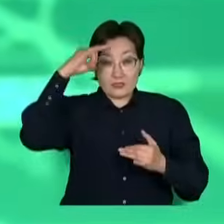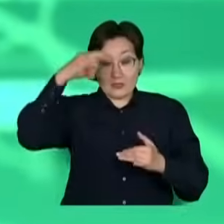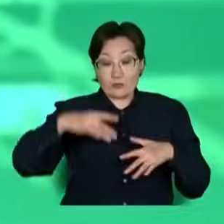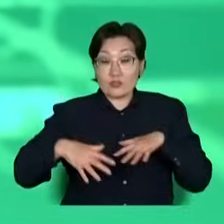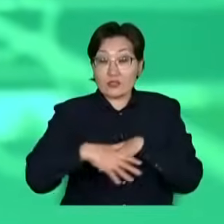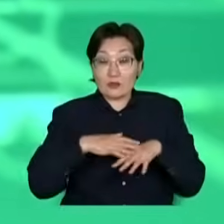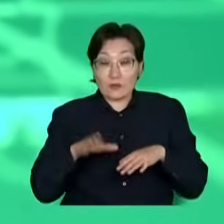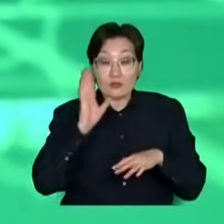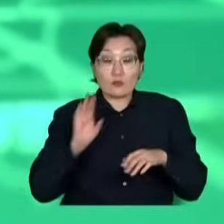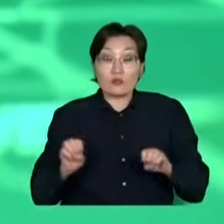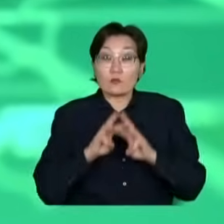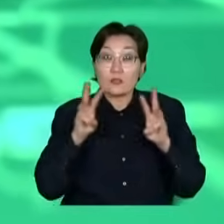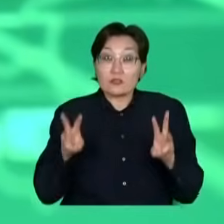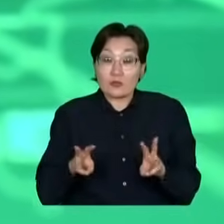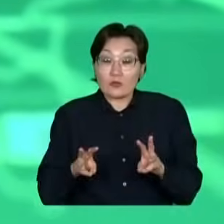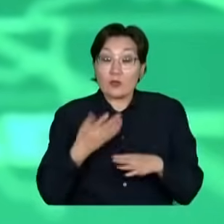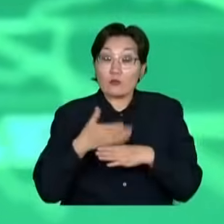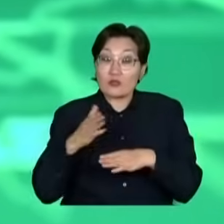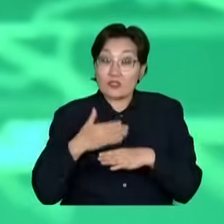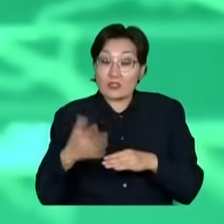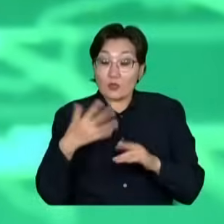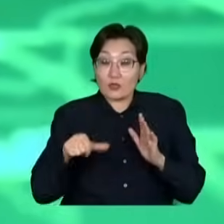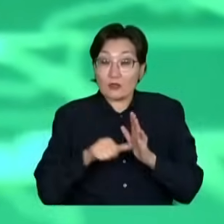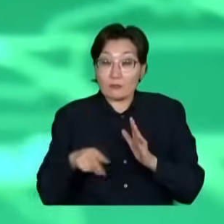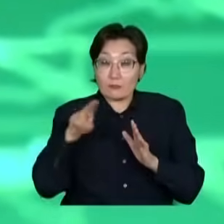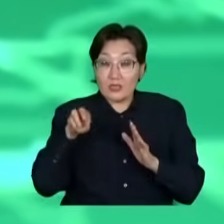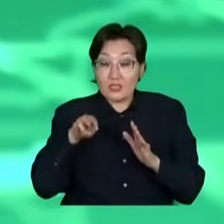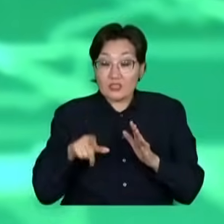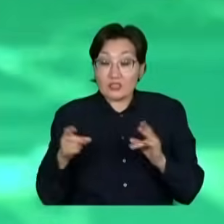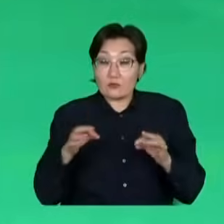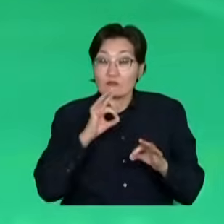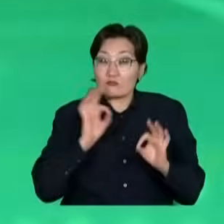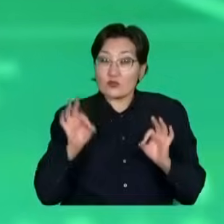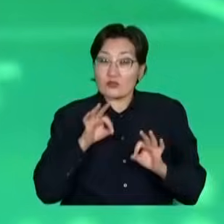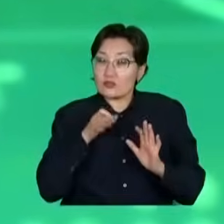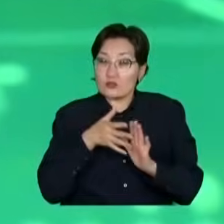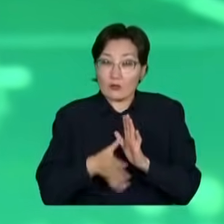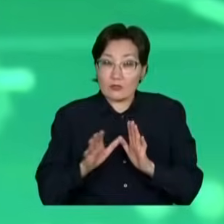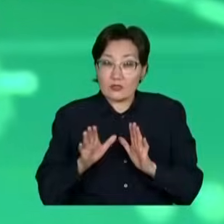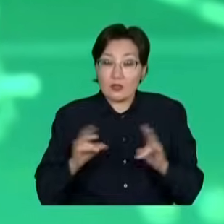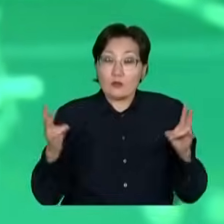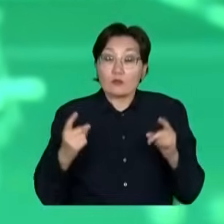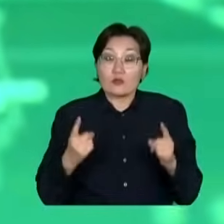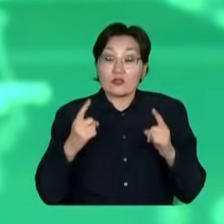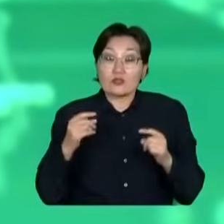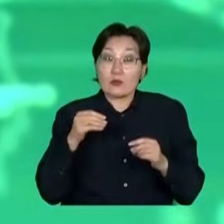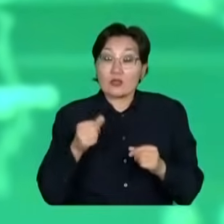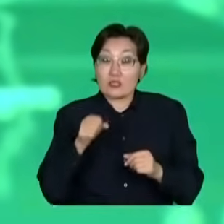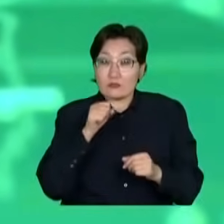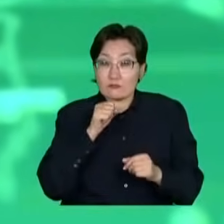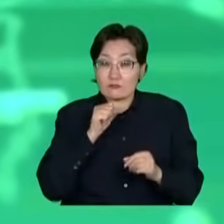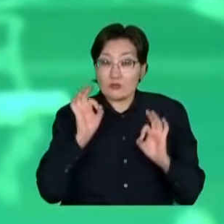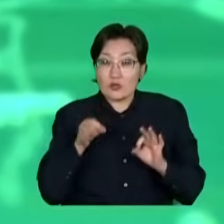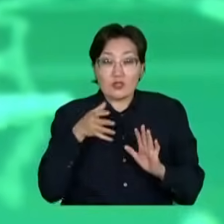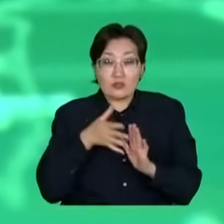Қазақстандықтарды тіршілік нәрімен қамтуға деп бөлінген 56 миллиард теңге тиімсіз жұмсалған. Қомақты қаражаттың қолды болғандығы